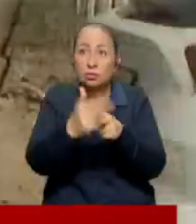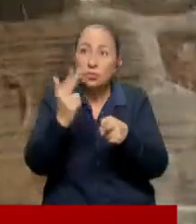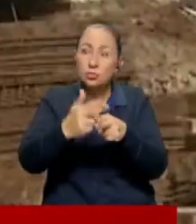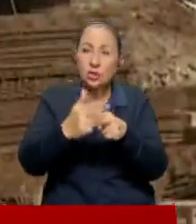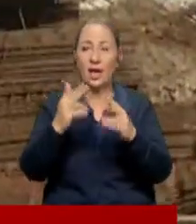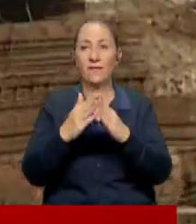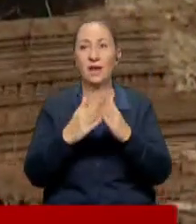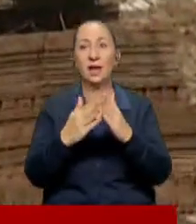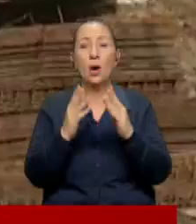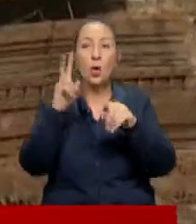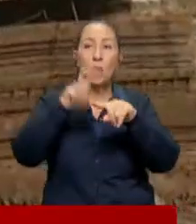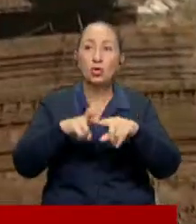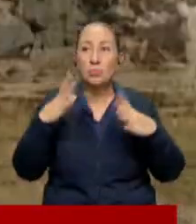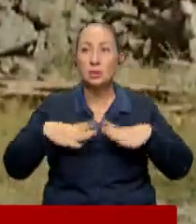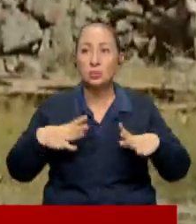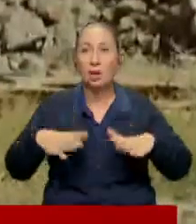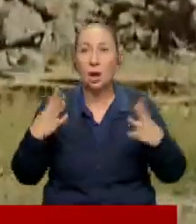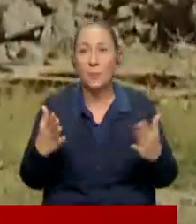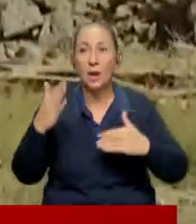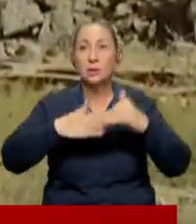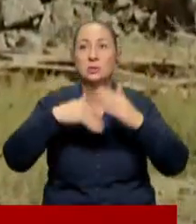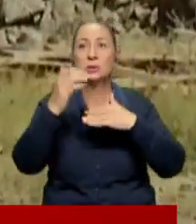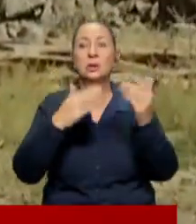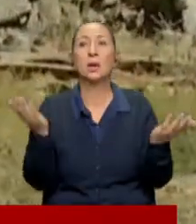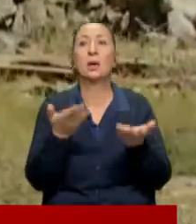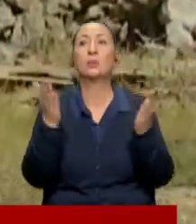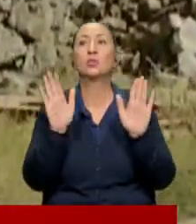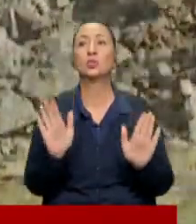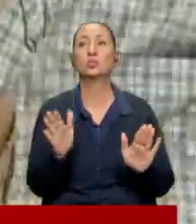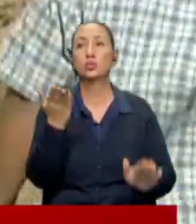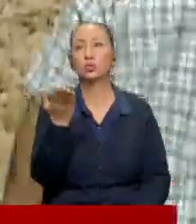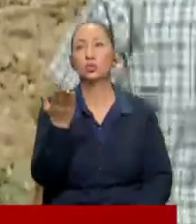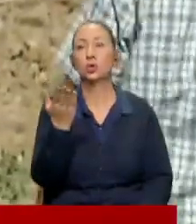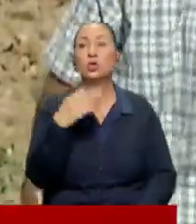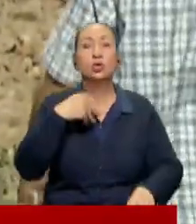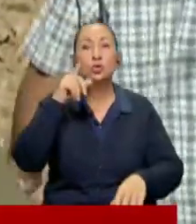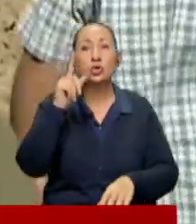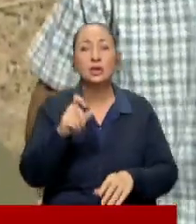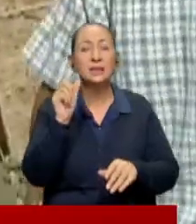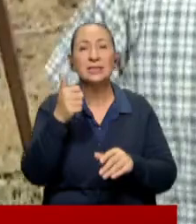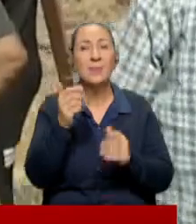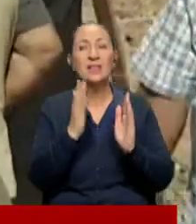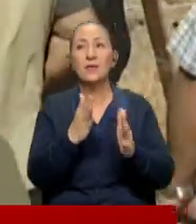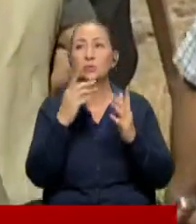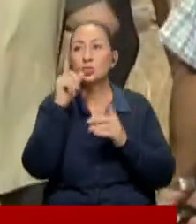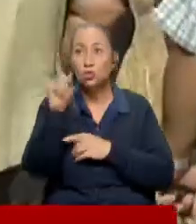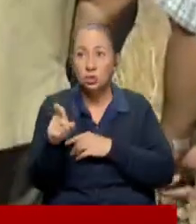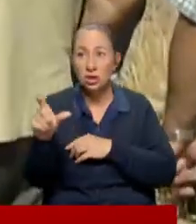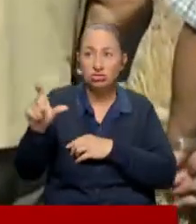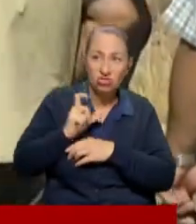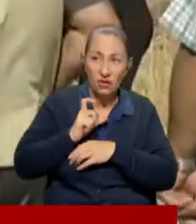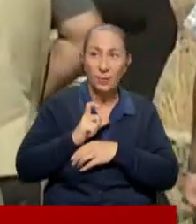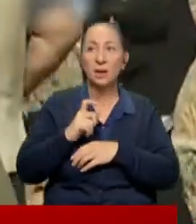önce evlerine geçmek istiyorlar ama inşaat uzun süredir durmuş durumda. Sordukları ne zaman devam edecek